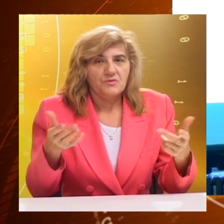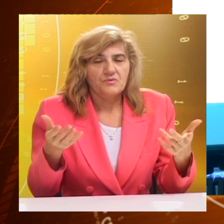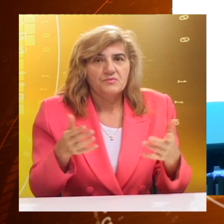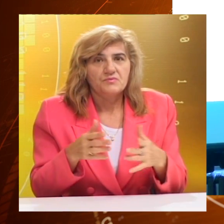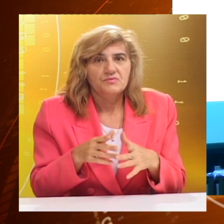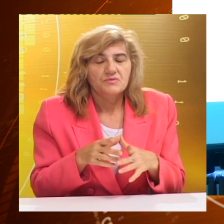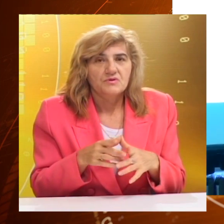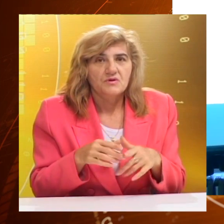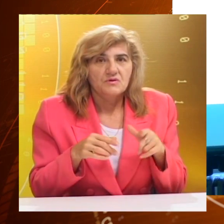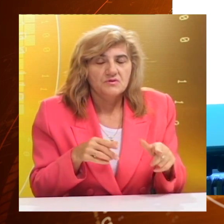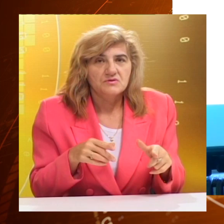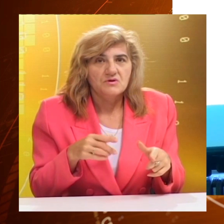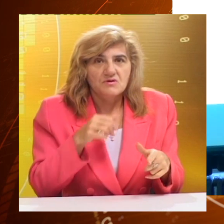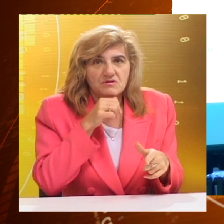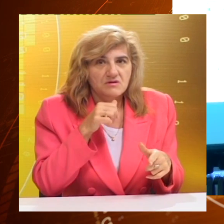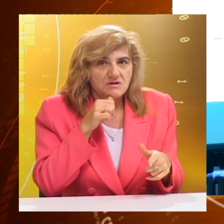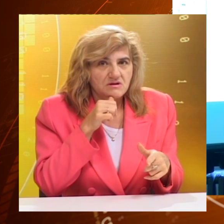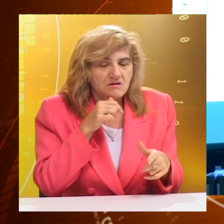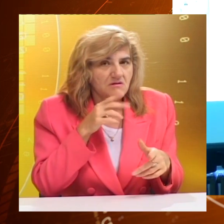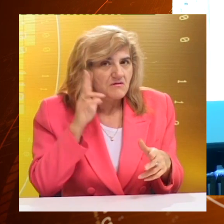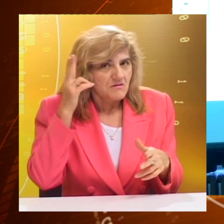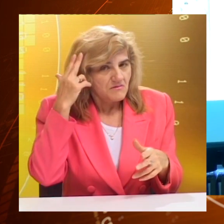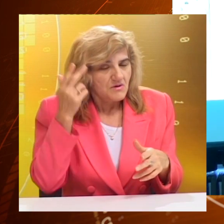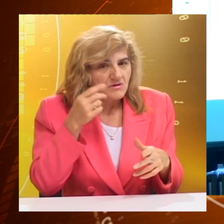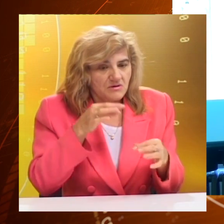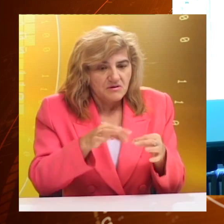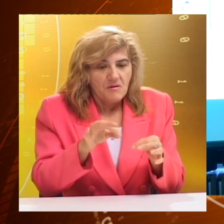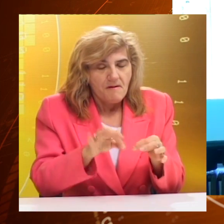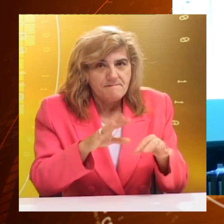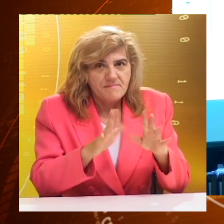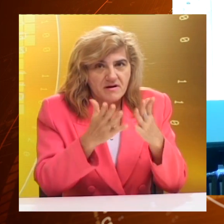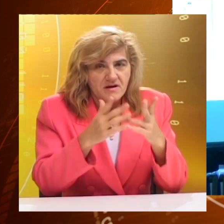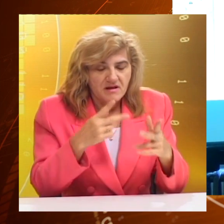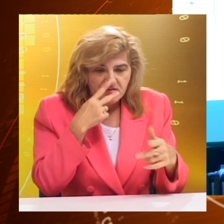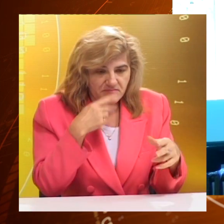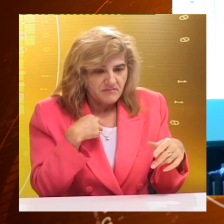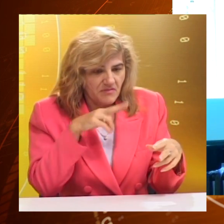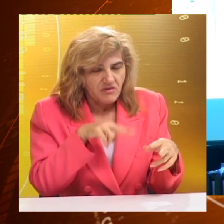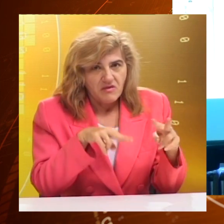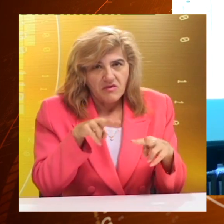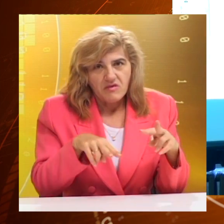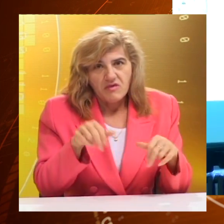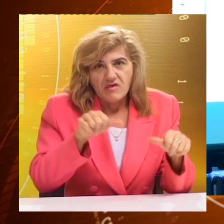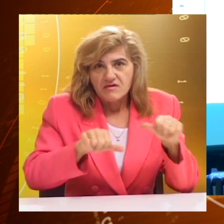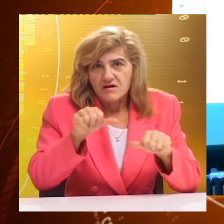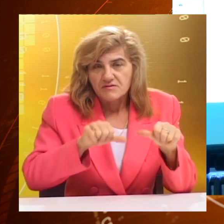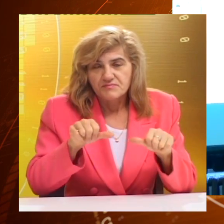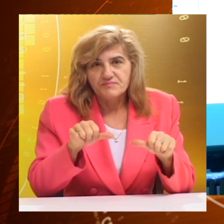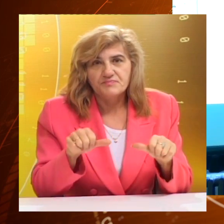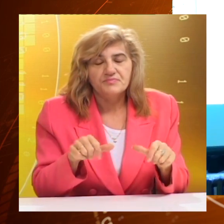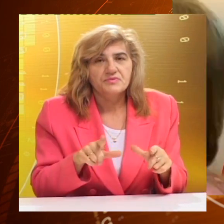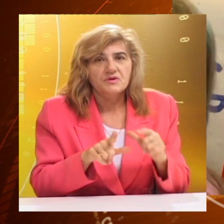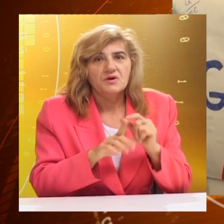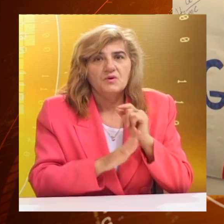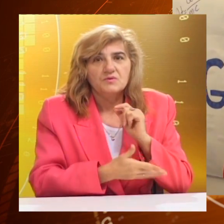hemiju, hemiji su Damjanov Močić palili tamo i vršili eksperimente iz